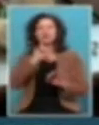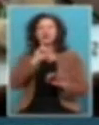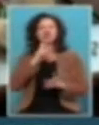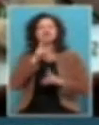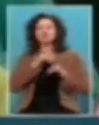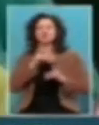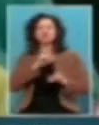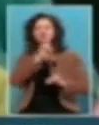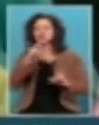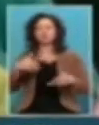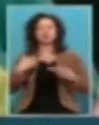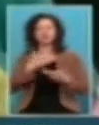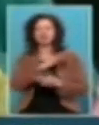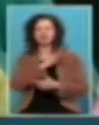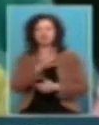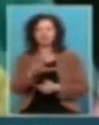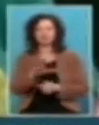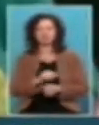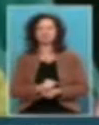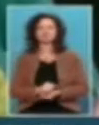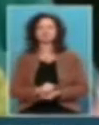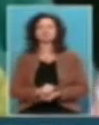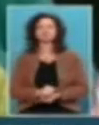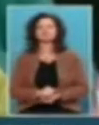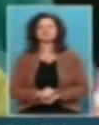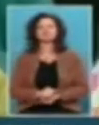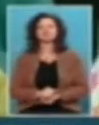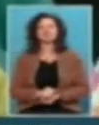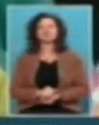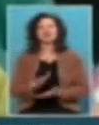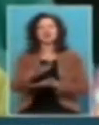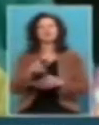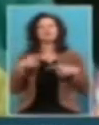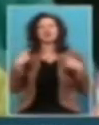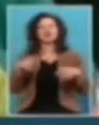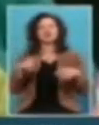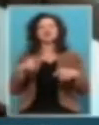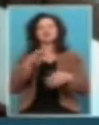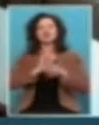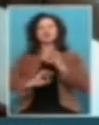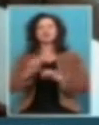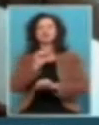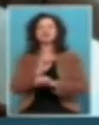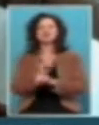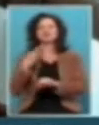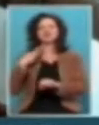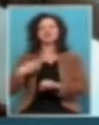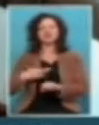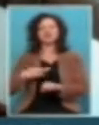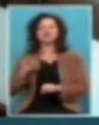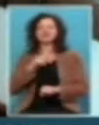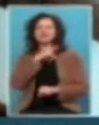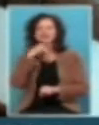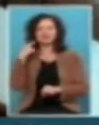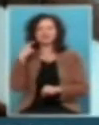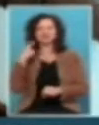бірде-бірі жағдайы тіркелмеген. Айта кетейік, эреспол респираторлық жүйені және тыныс алу жолдарын ауруларын емдеуге арналған дәрілік зат. Эреспол